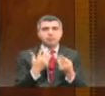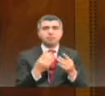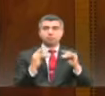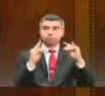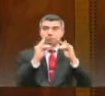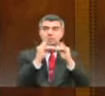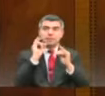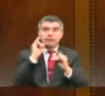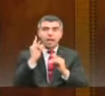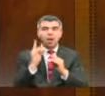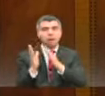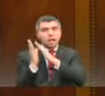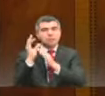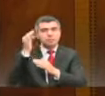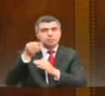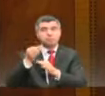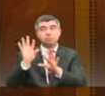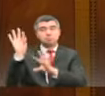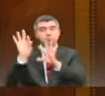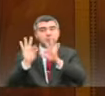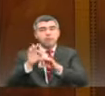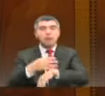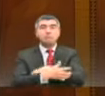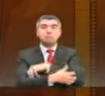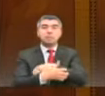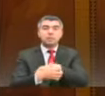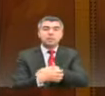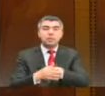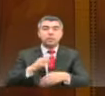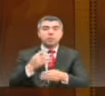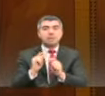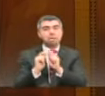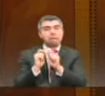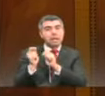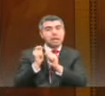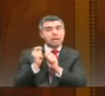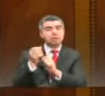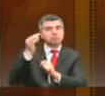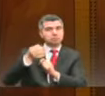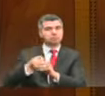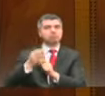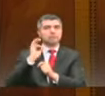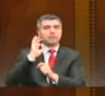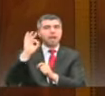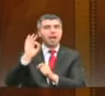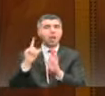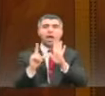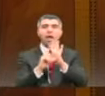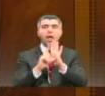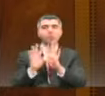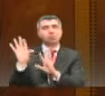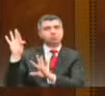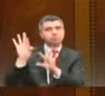الجامعية، وتمكين الطلبة المعوزين من المنح وإصلاح وتتبع معايير الاستفادة منها.